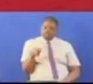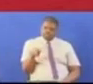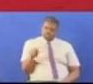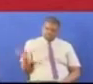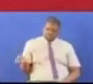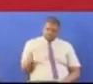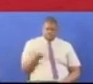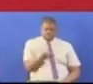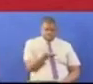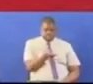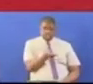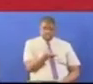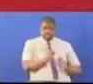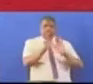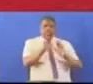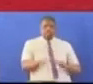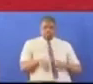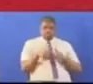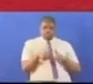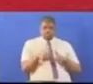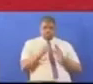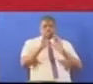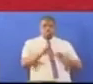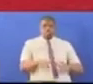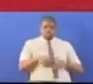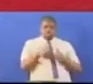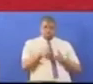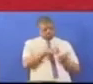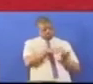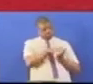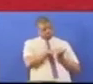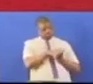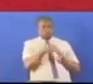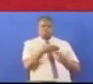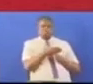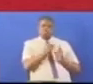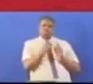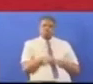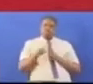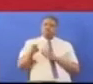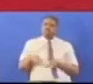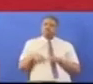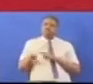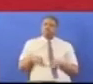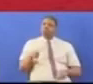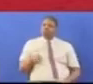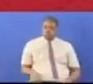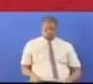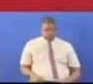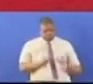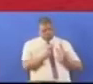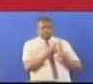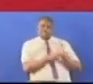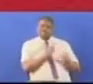ililetwa katika bunge lako tukufu na bunge likaweza kufahamishwa juu ya uwepo wa mkataba huo, lakini kwa sababu masharti